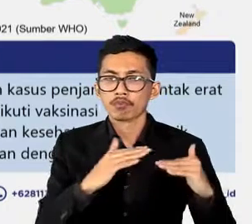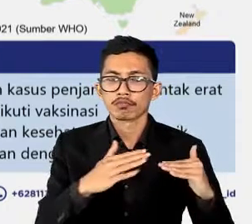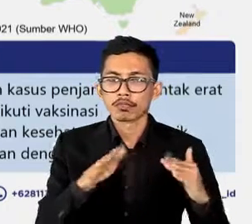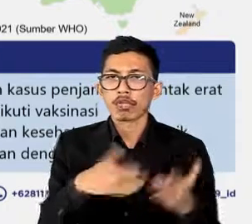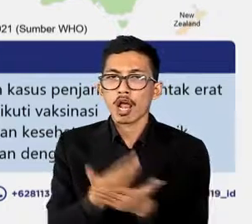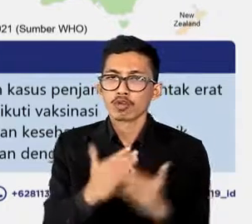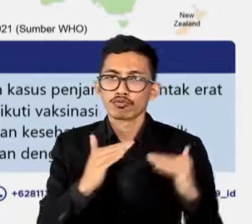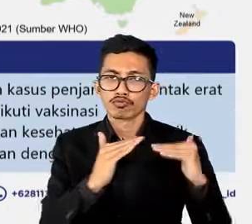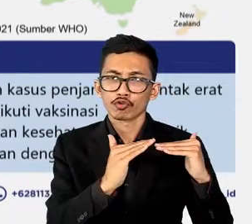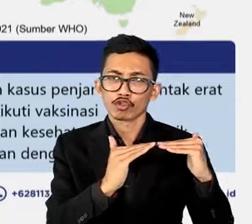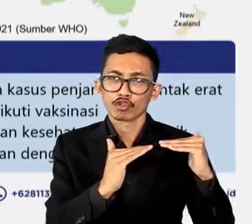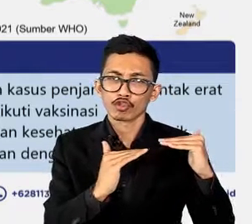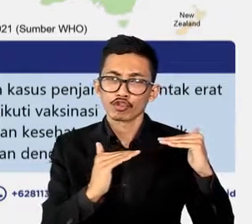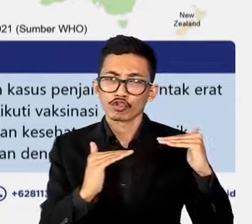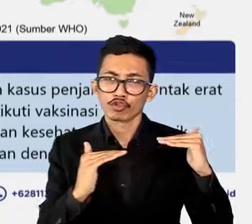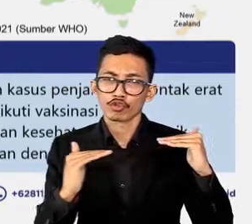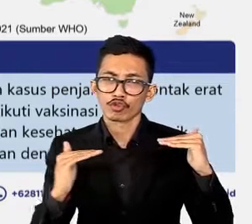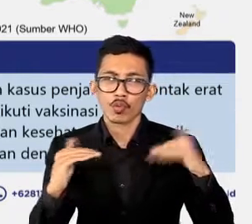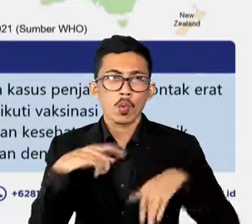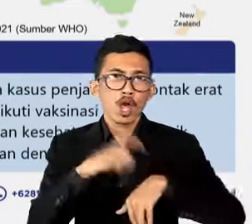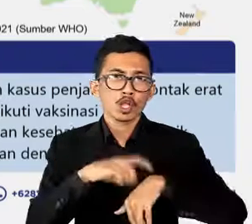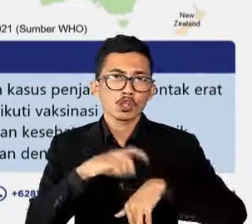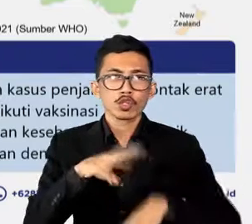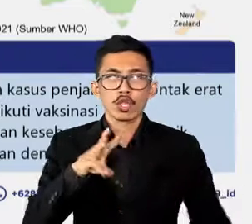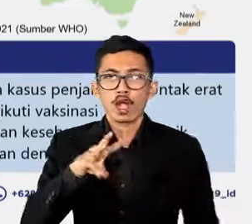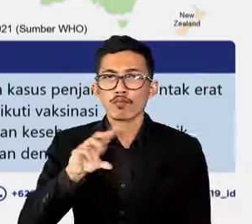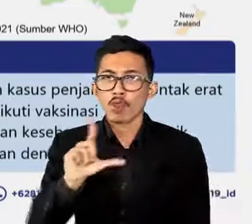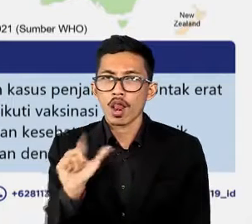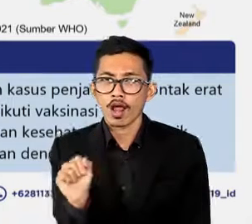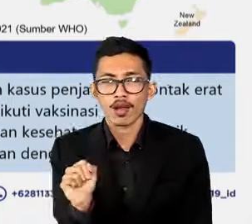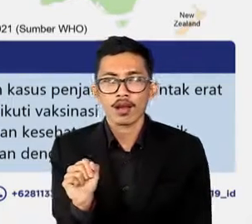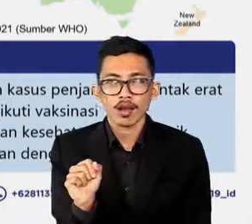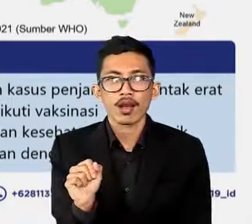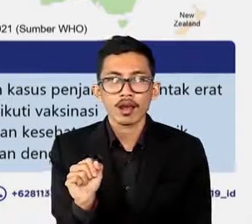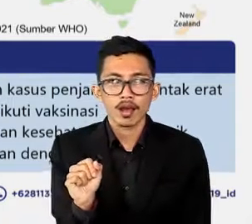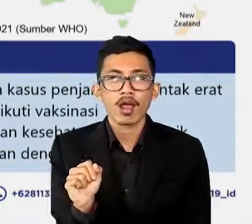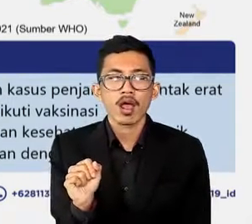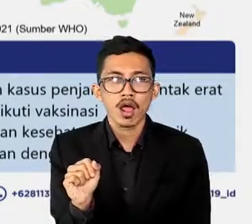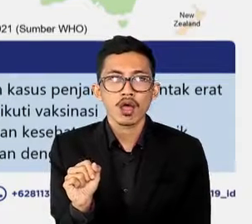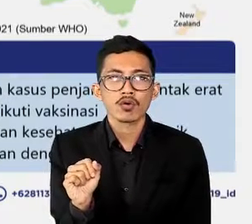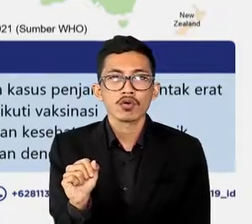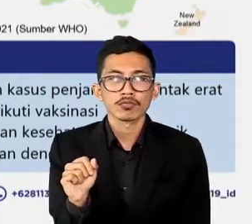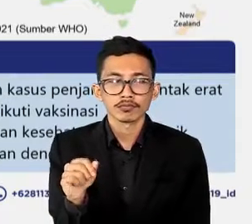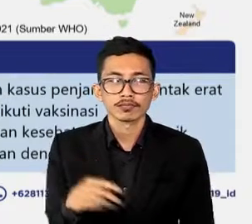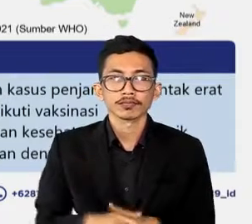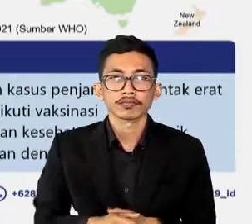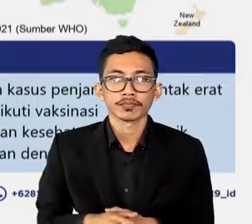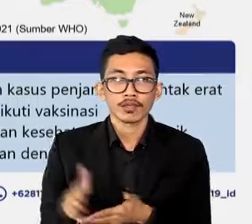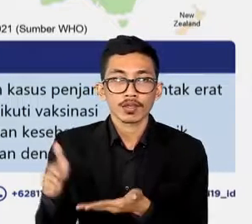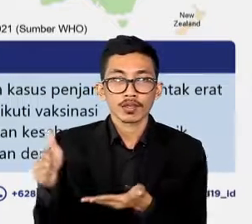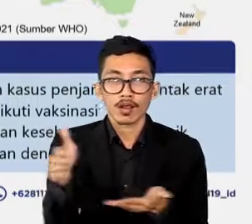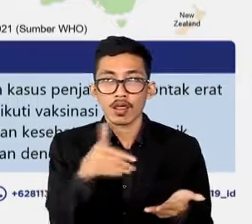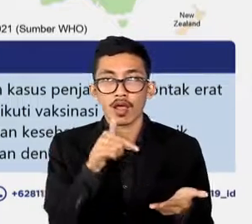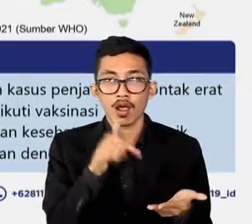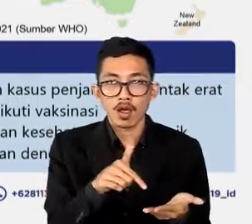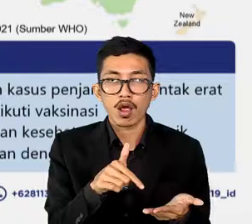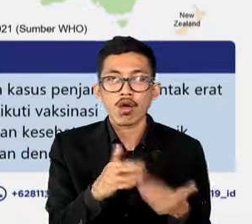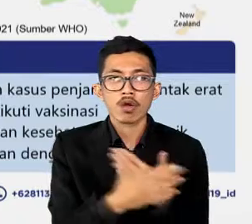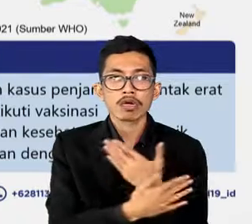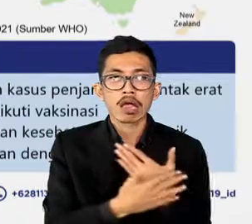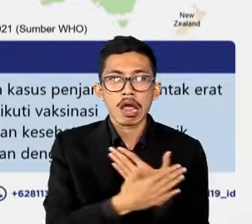kematian dalam waktu tiga bulan menurut analisis dari Centre for this is tentro kebijakan yang